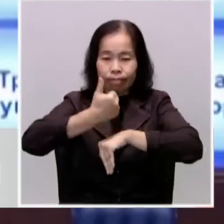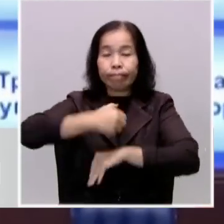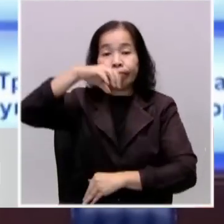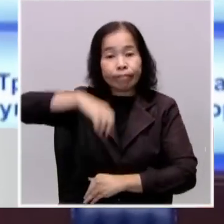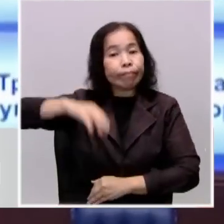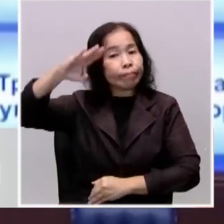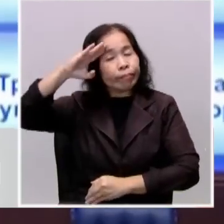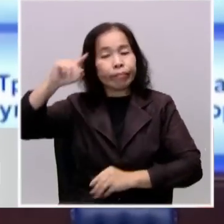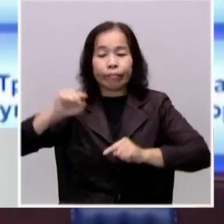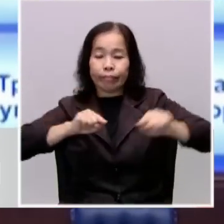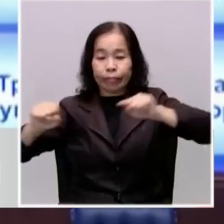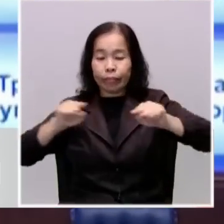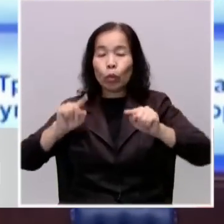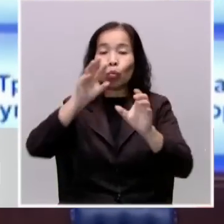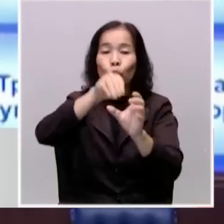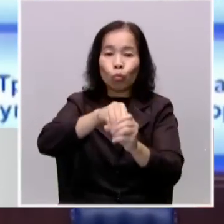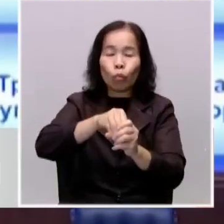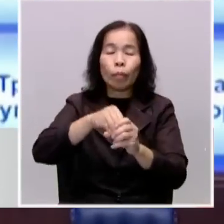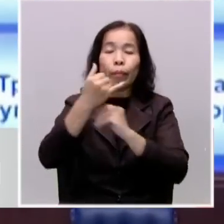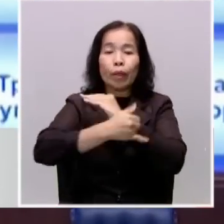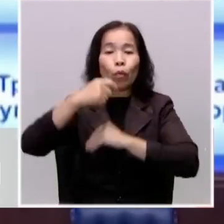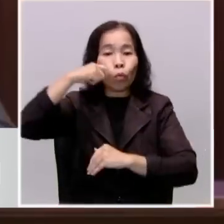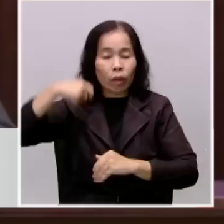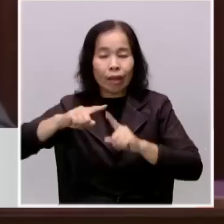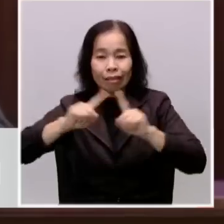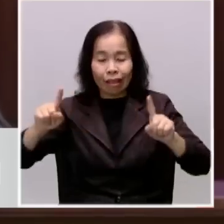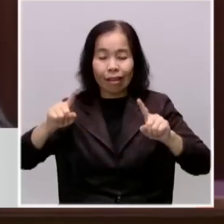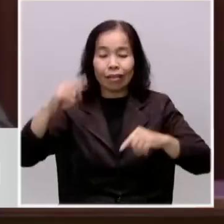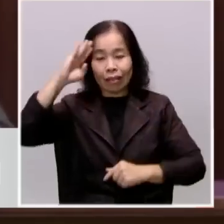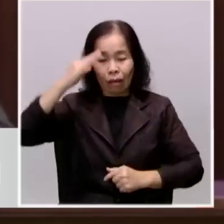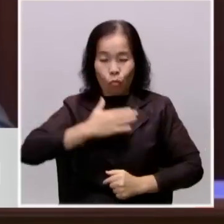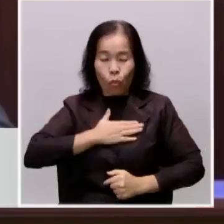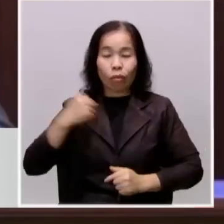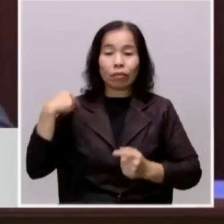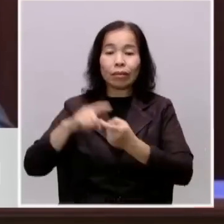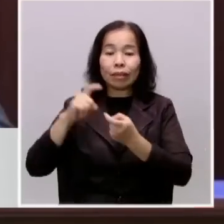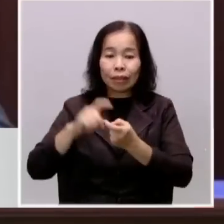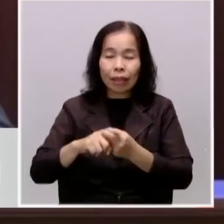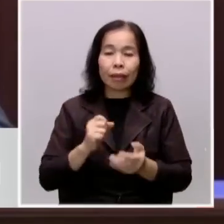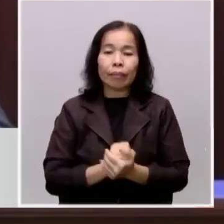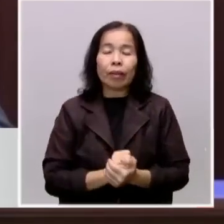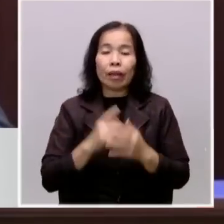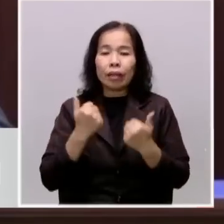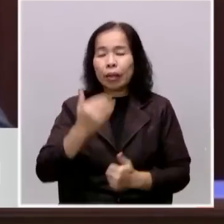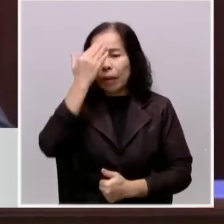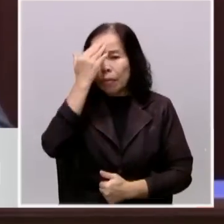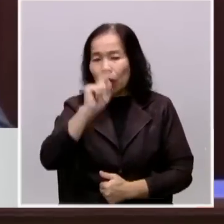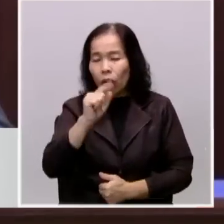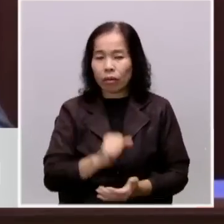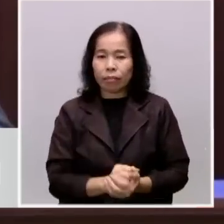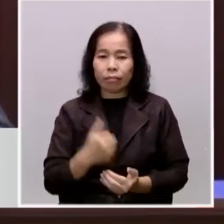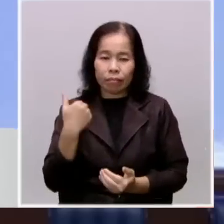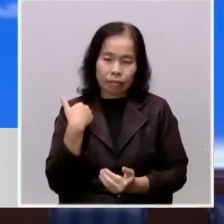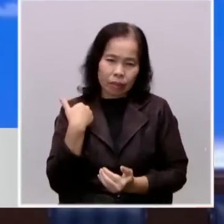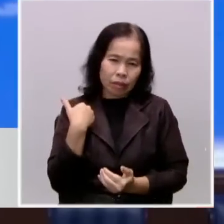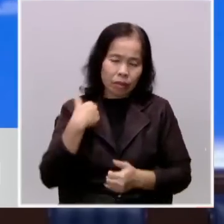ำคัญที่สุดเลยนะคะนับตั้งแต่เกิดปฏิบัติการทางทหารในยูเครนมาตั้งแต่24กุมภาพันธ์ปีที่แล้วค่ะเพราะว่าเกราซิมอฟนั้น